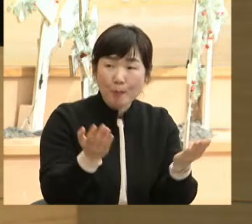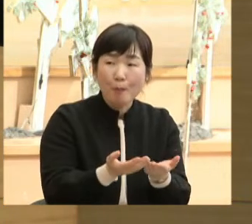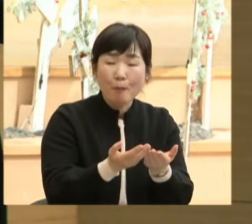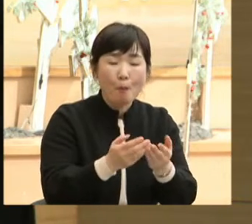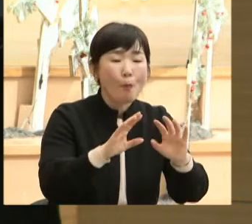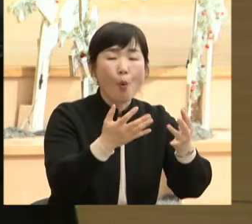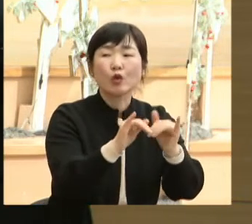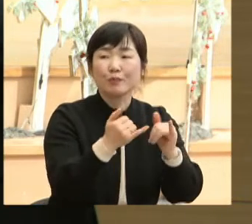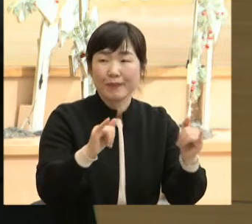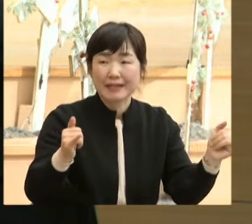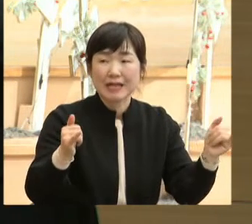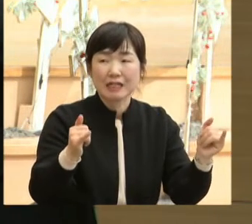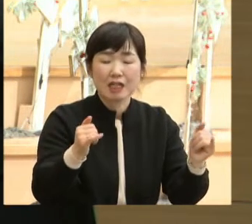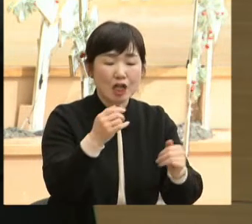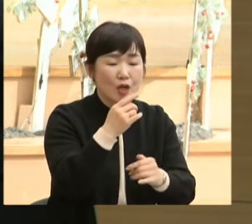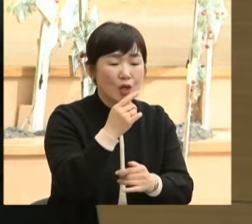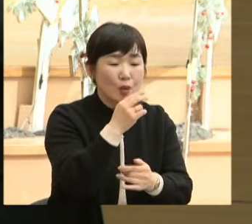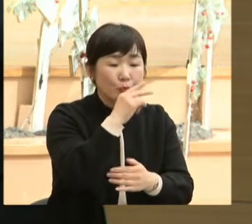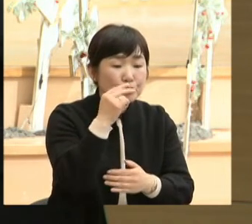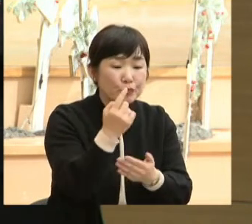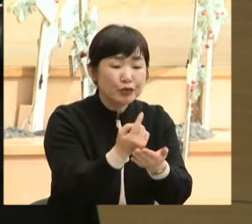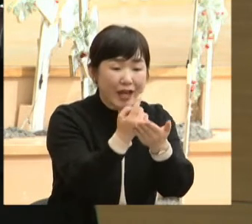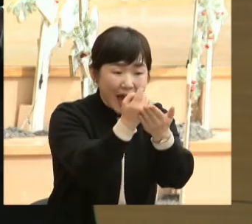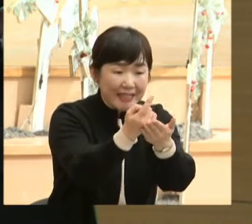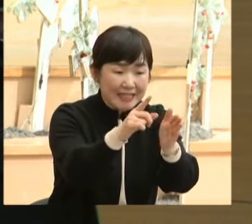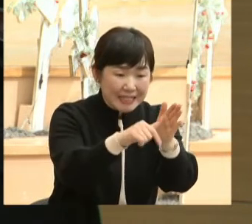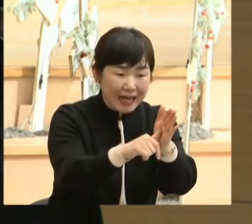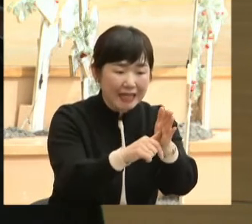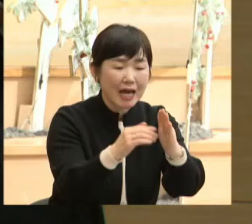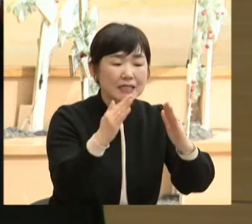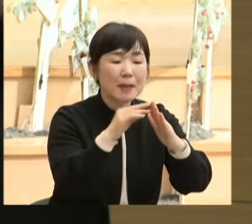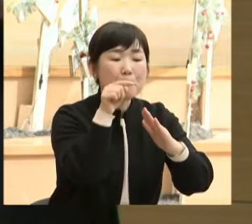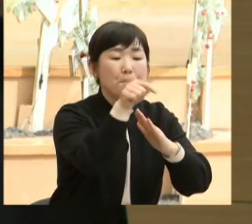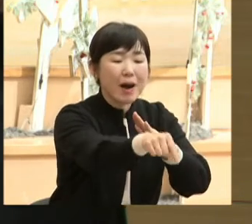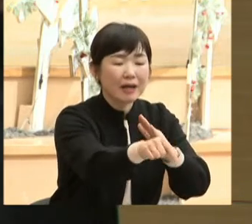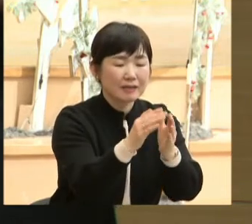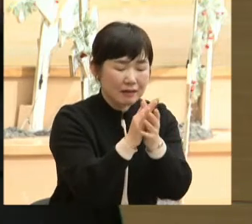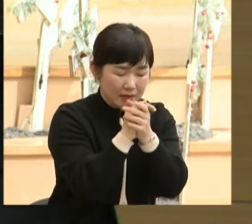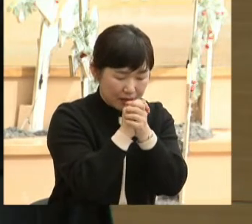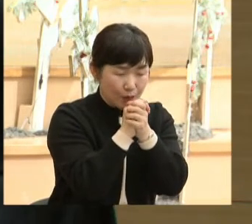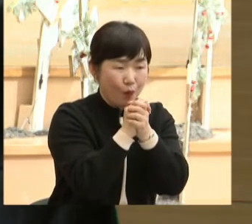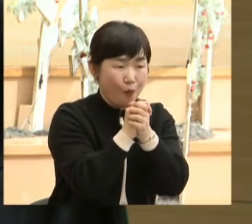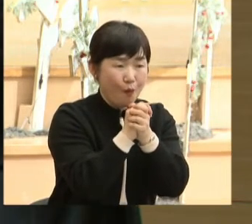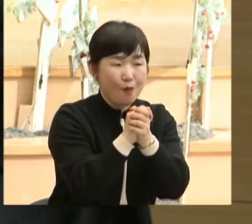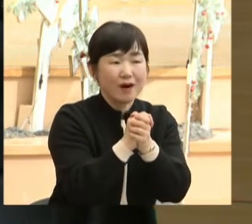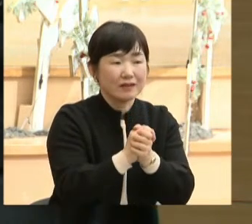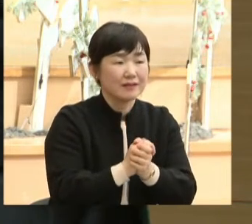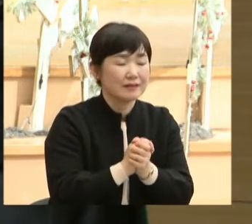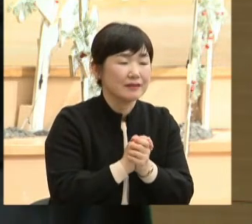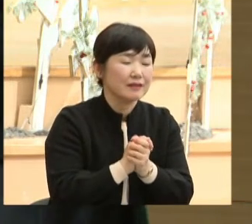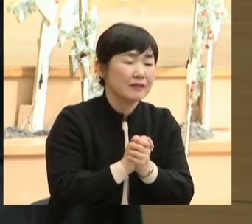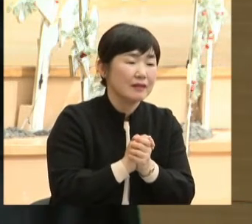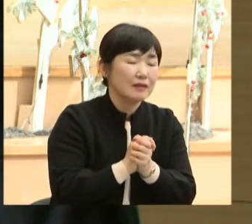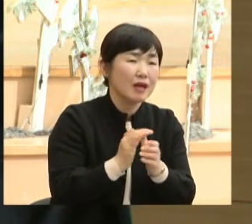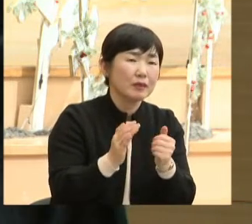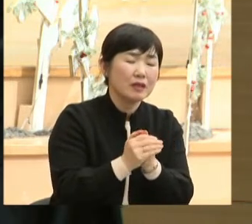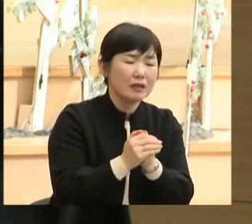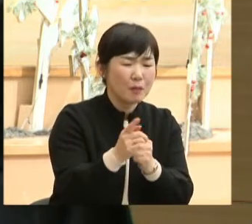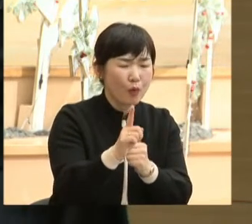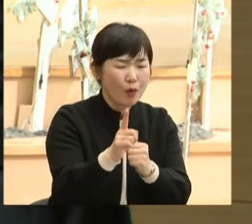시장 모든 백성을 그분이 하는 시간에 밖에서 그러니까 이게 뭐예요 막